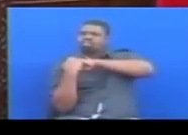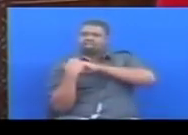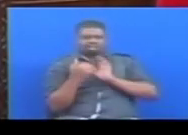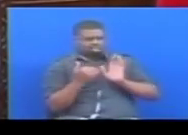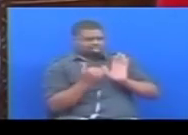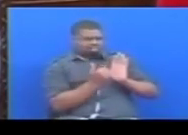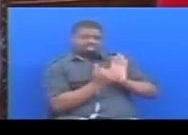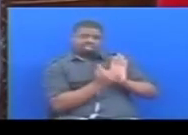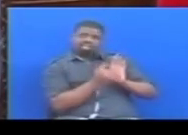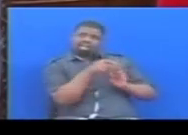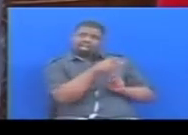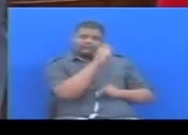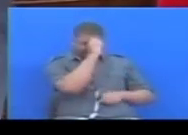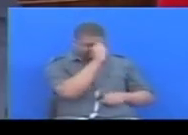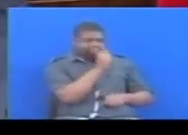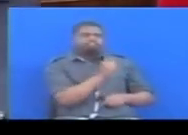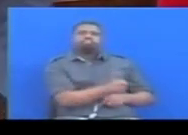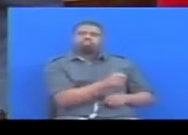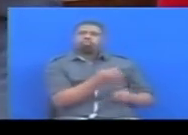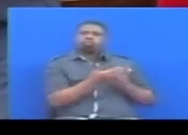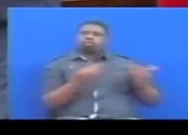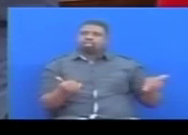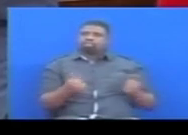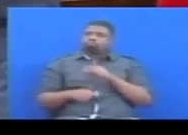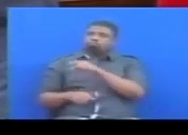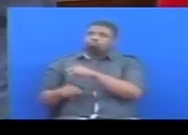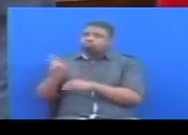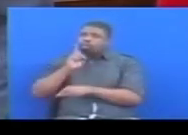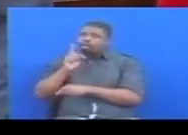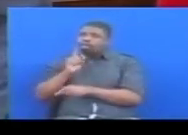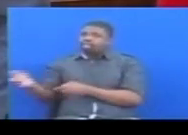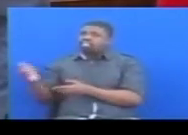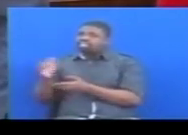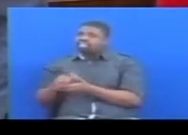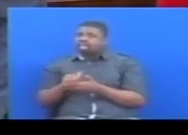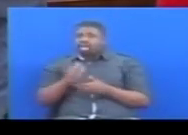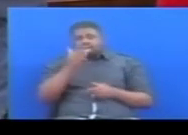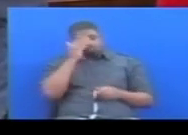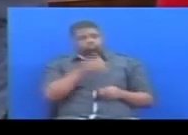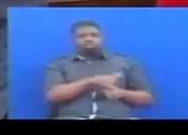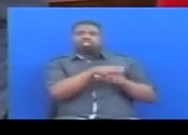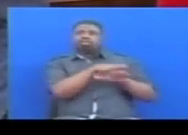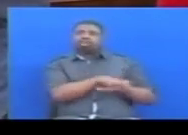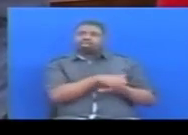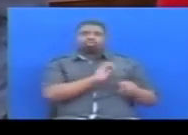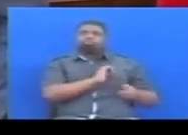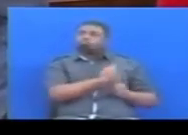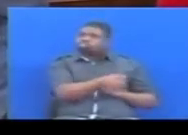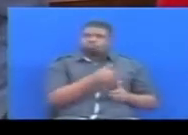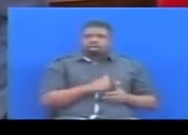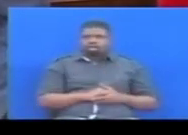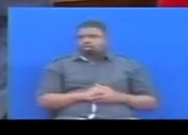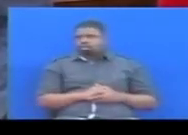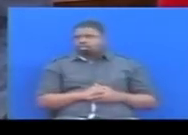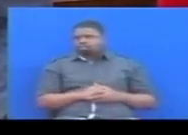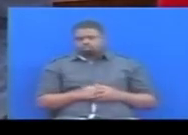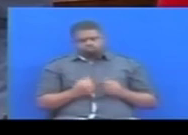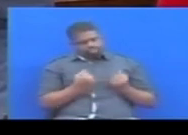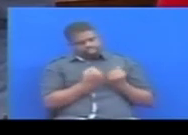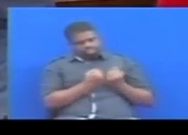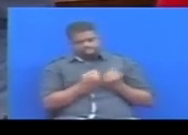na kuziheshimu, kwa sababu hata huyo mama ntilie anajua samaki wasioruhusiwa.